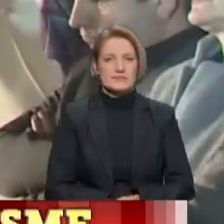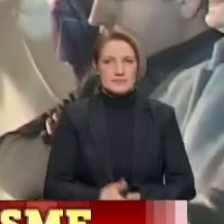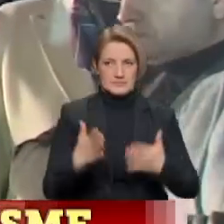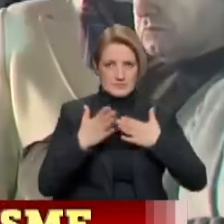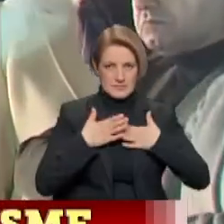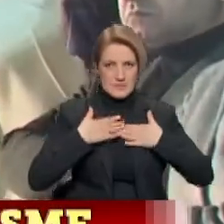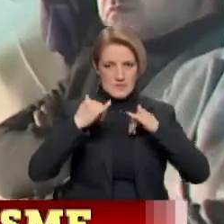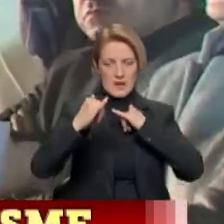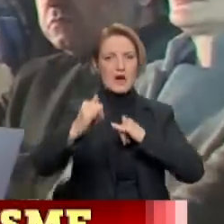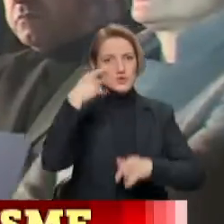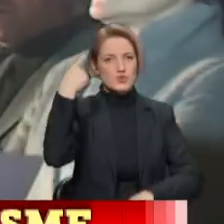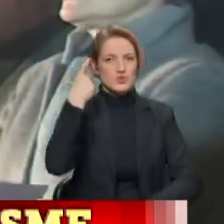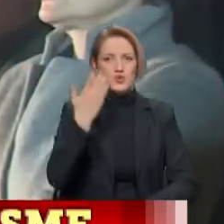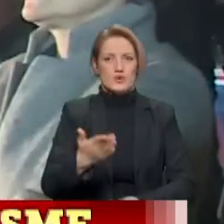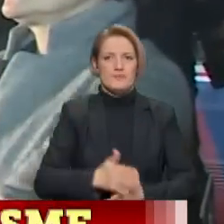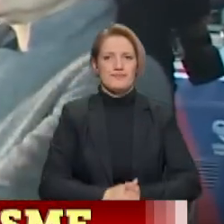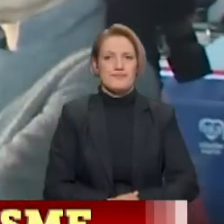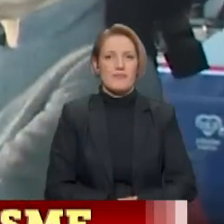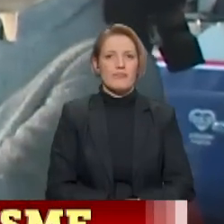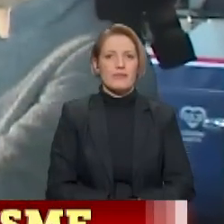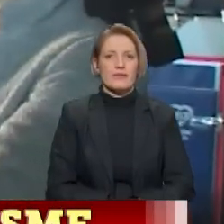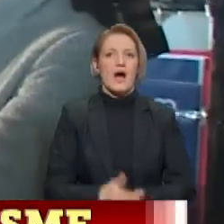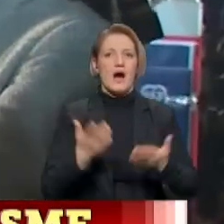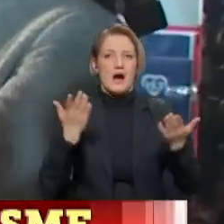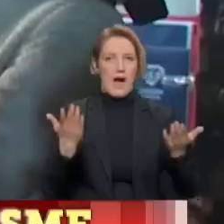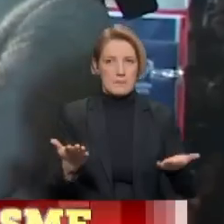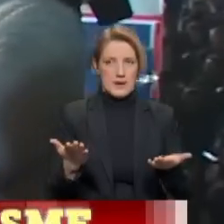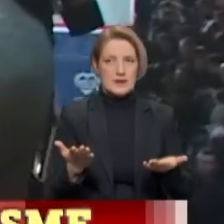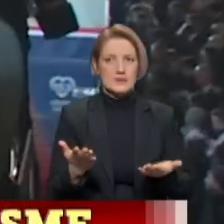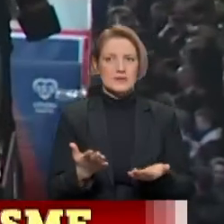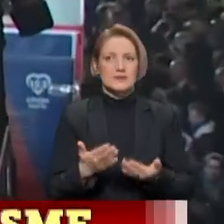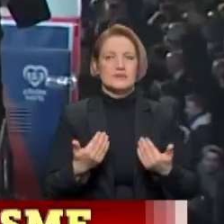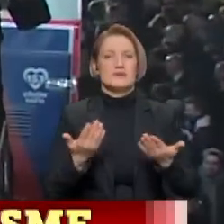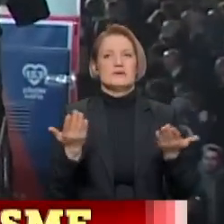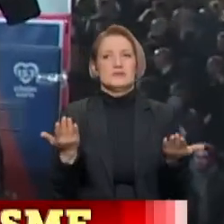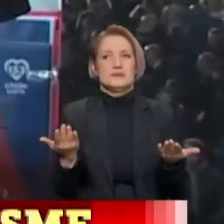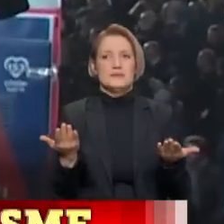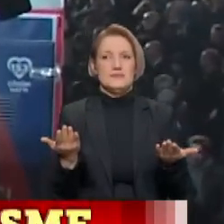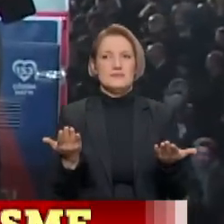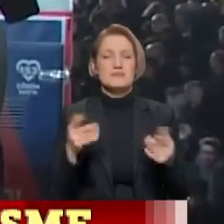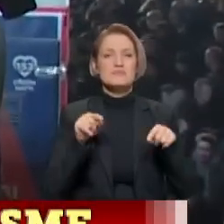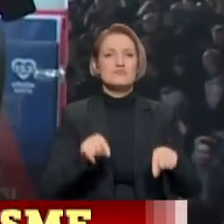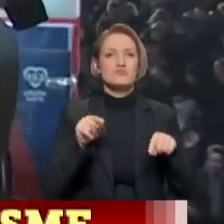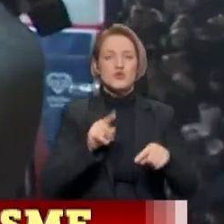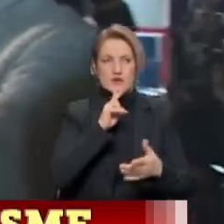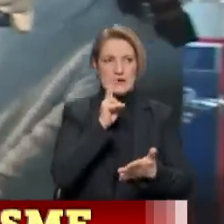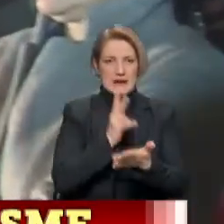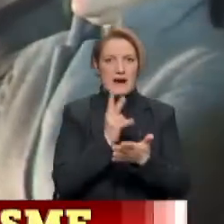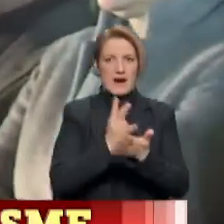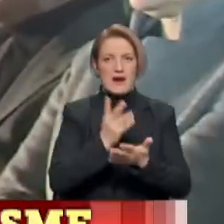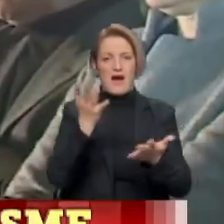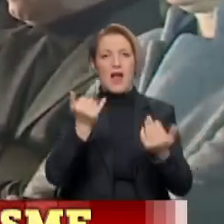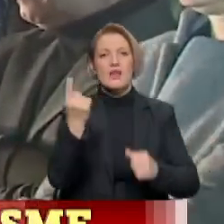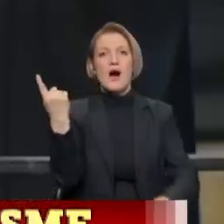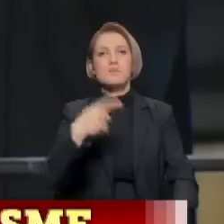Ben de aynen öyle düşünüyorum. Ama yahu bu kararı aldıran